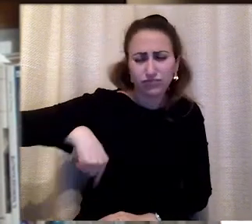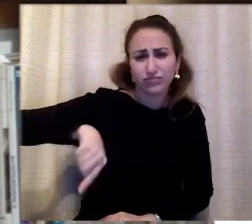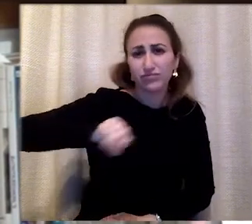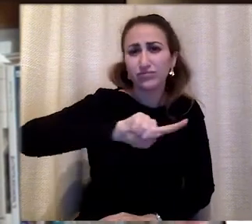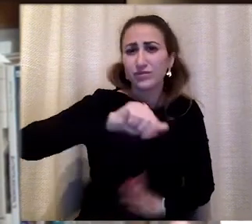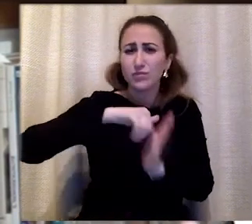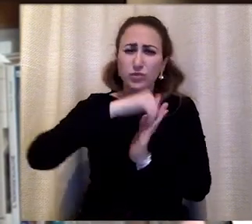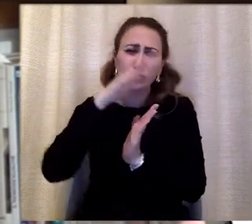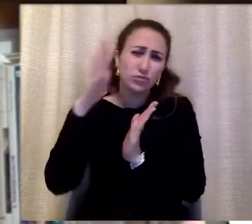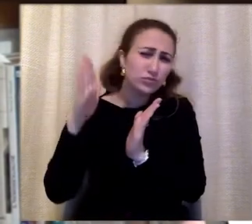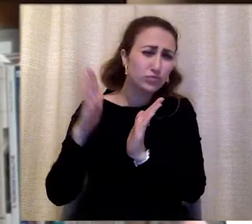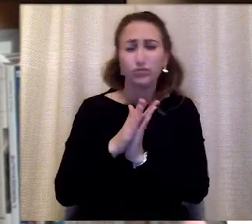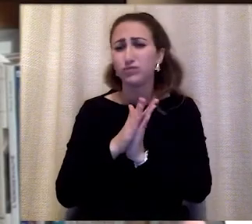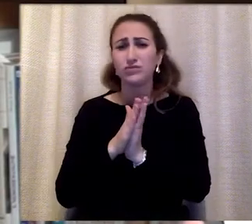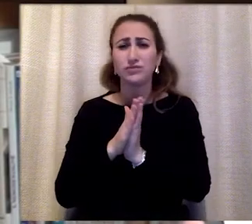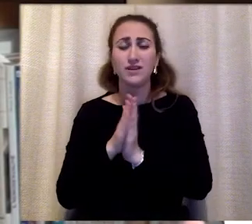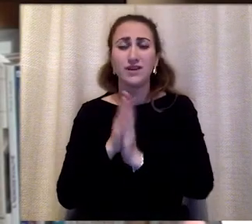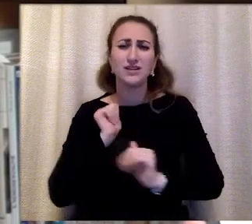Il n'y a donc pas